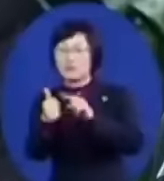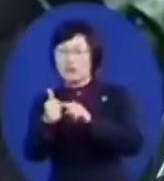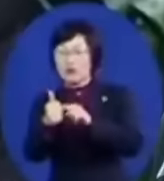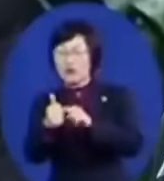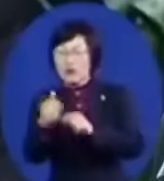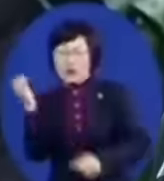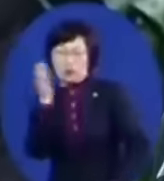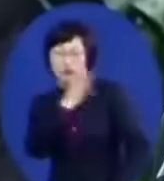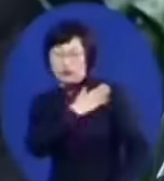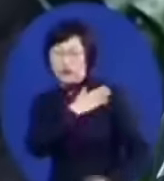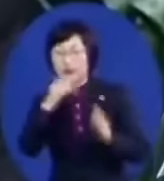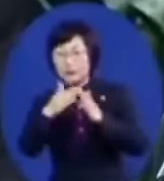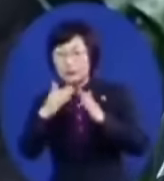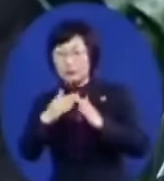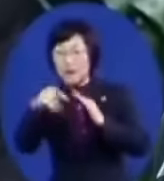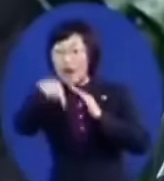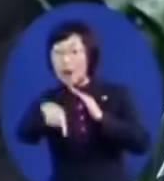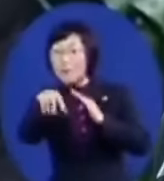자리를 깔고